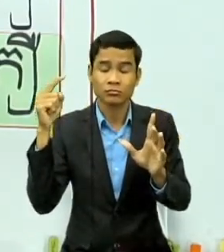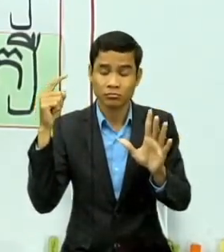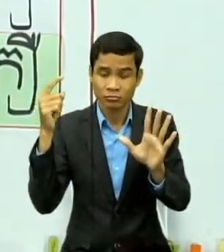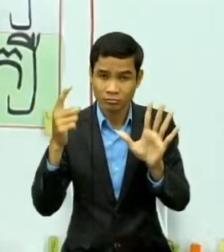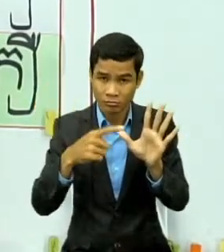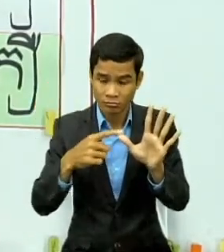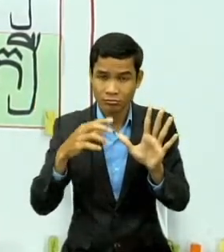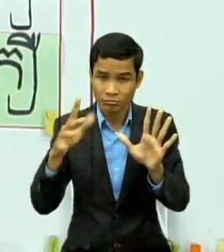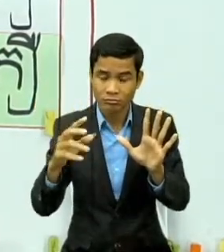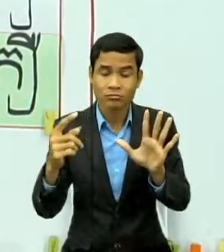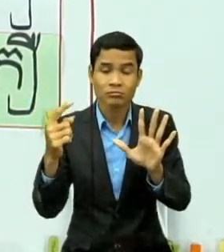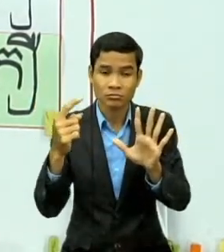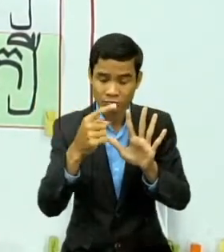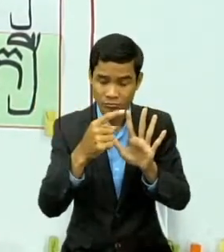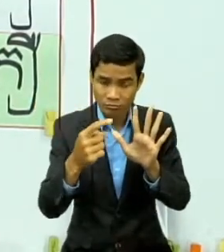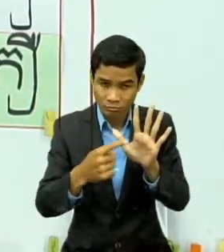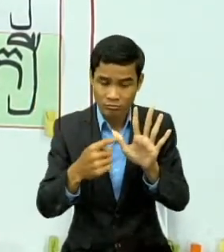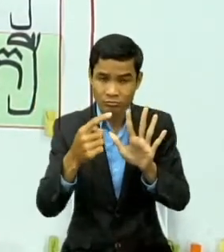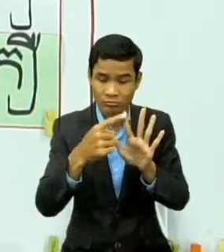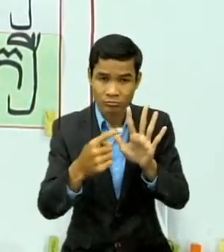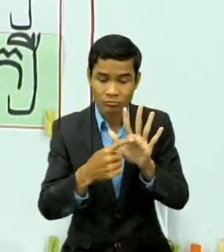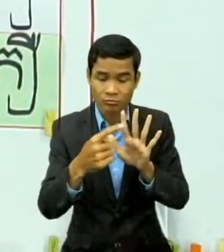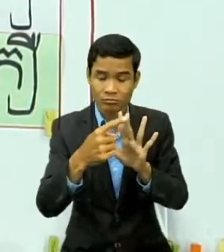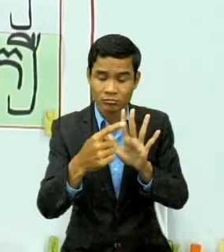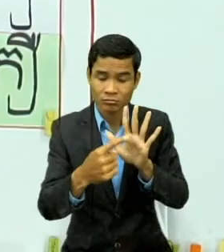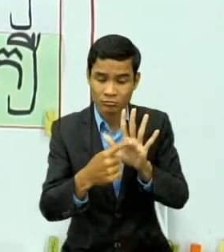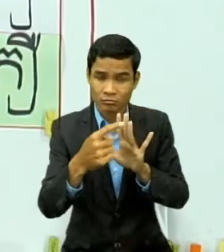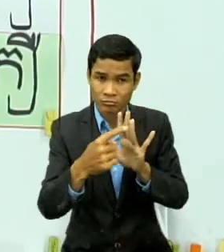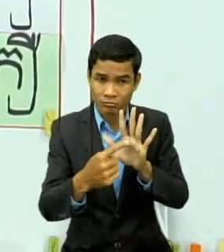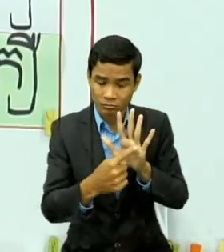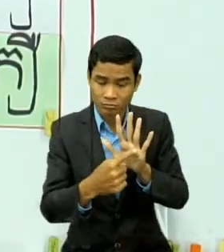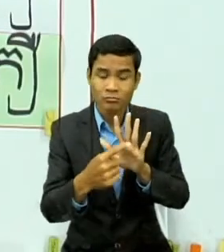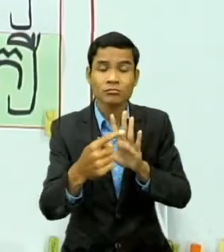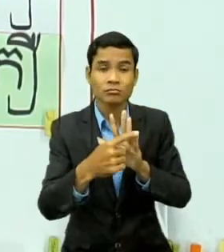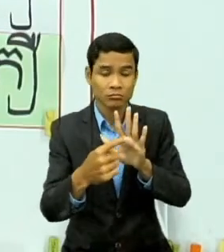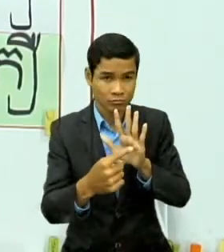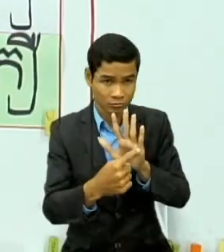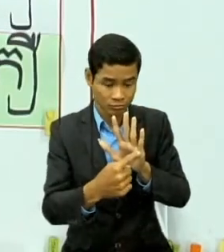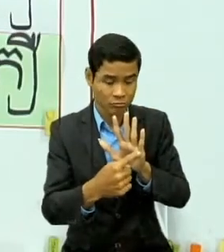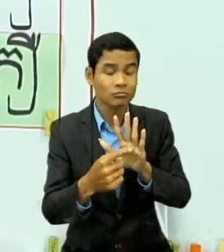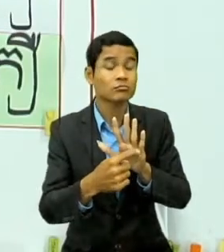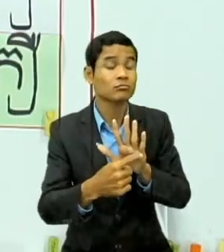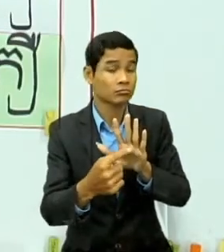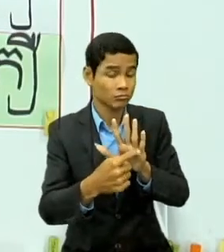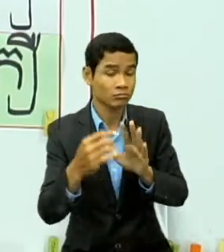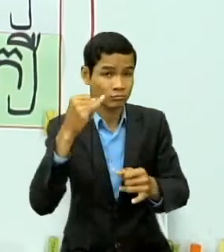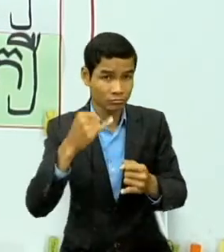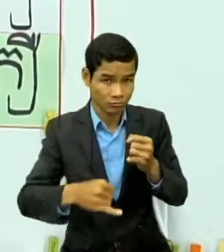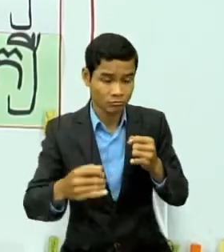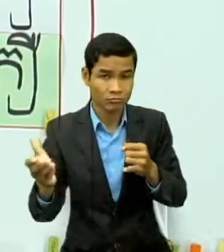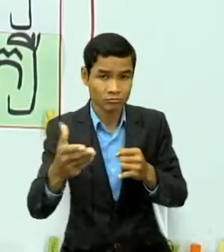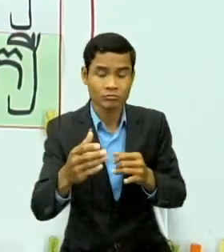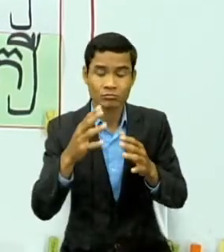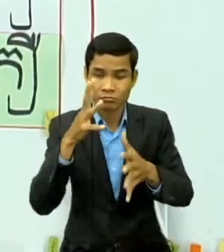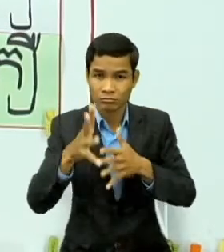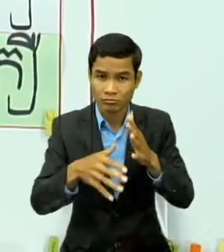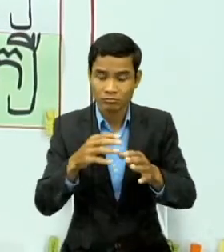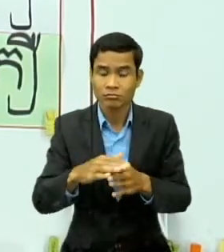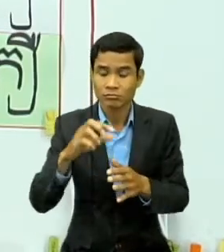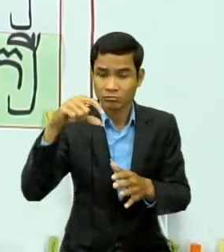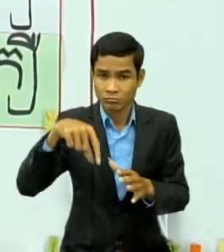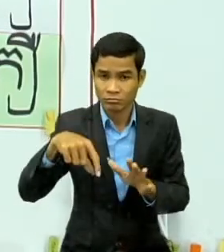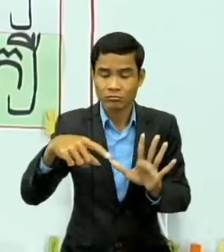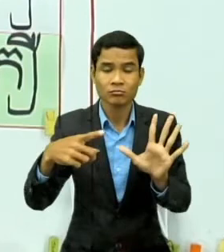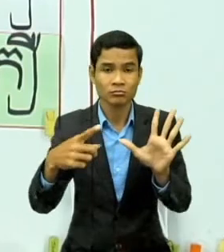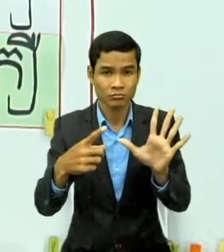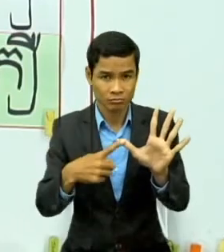ចាដែលយើងនឹងកំពុងតែរៀននេះណាឥឡូវកូនកូនមើលមកអ្នកគ្រូអ្នកគ្រូចាអានឲ្យកូនស្ដាប់សិនក